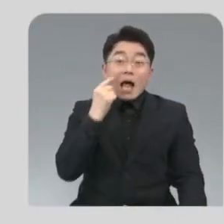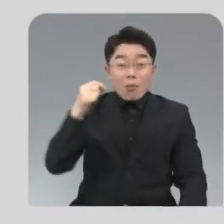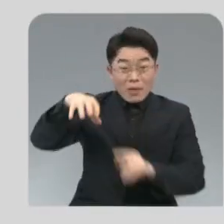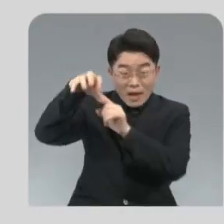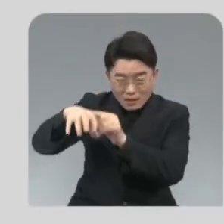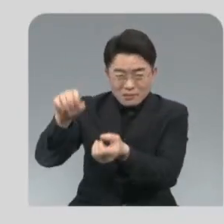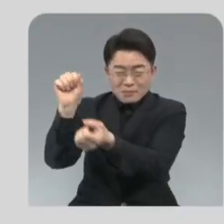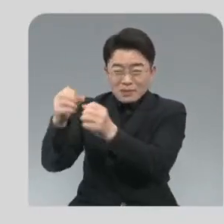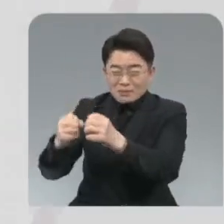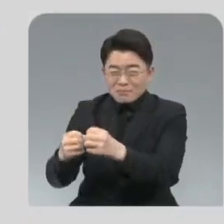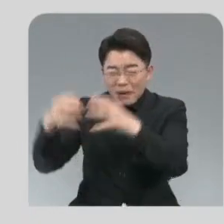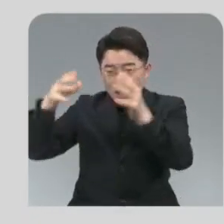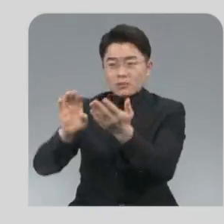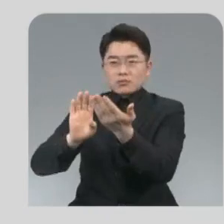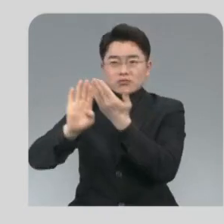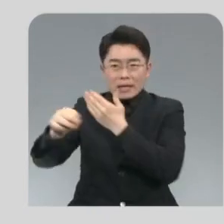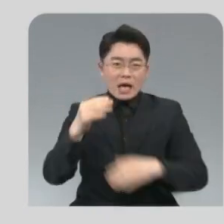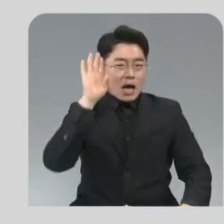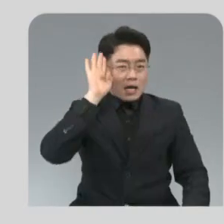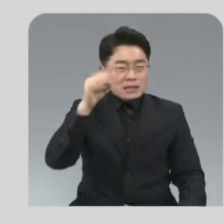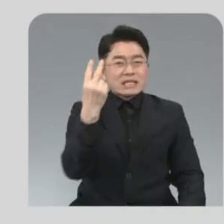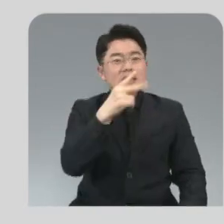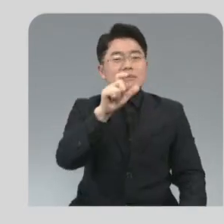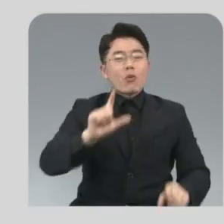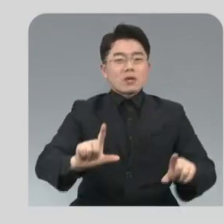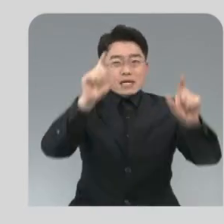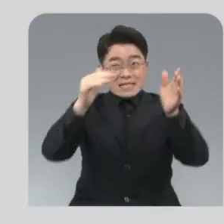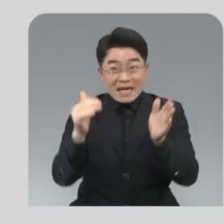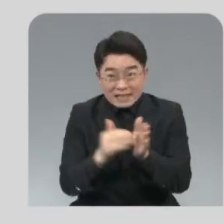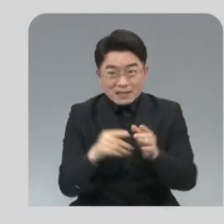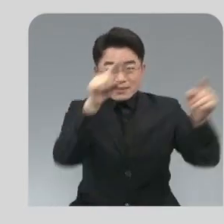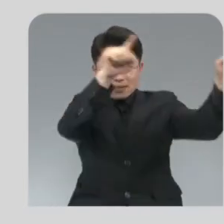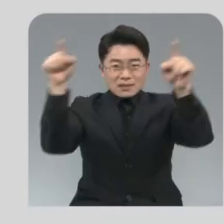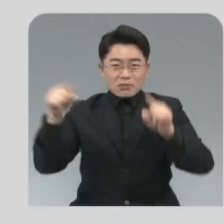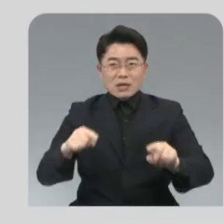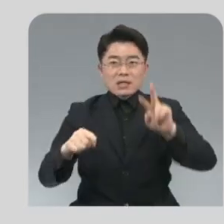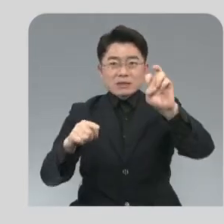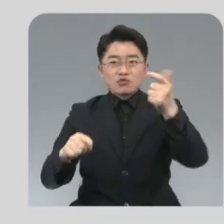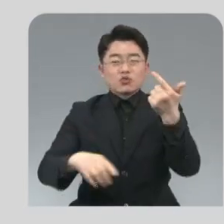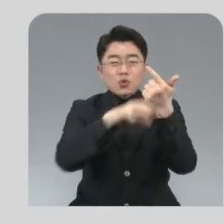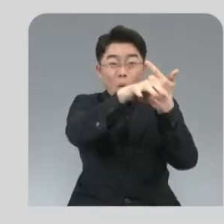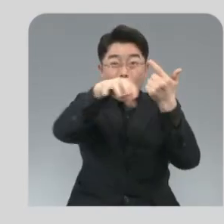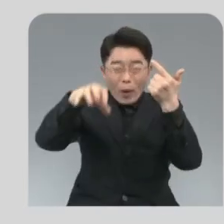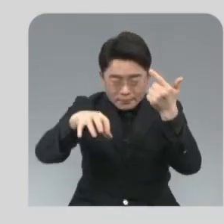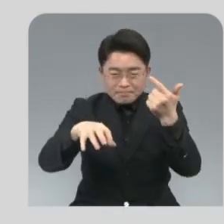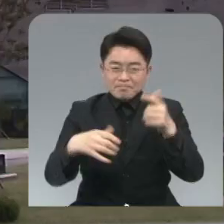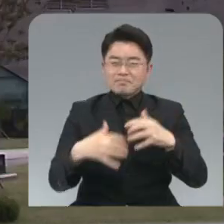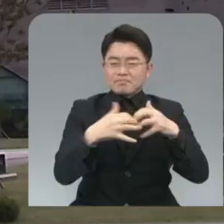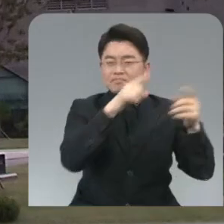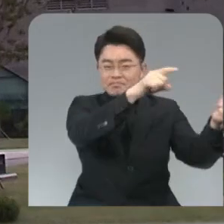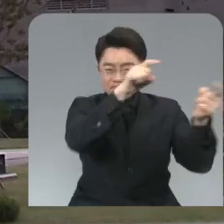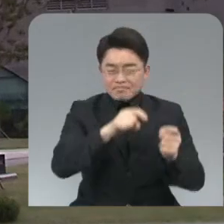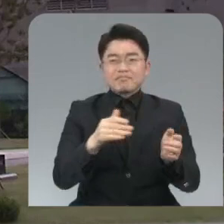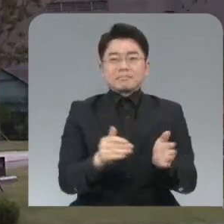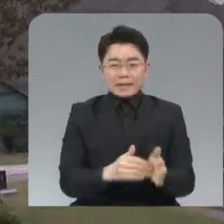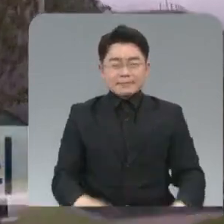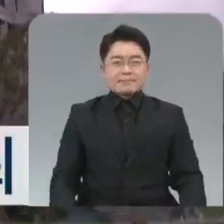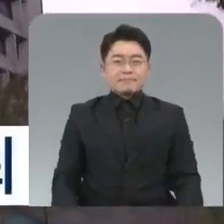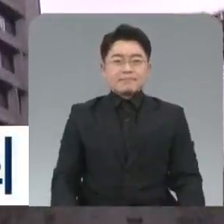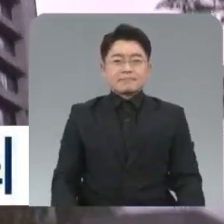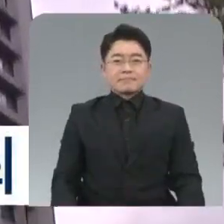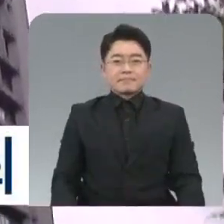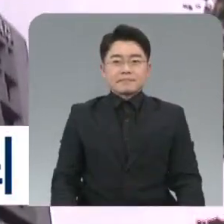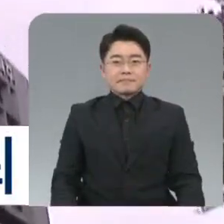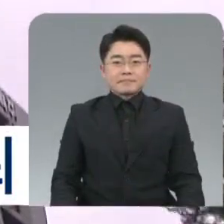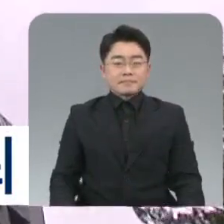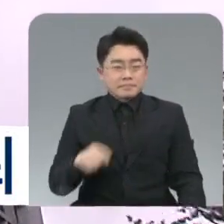이후 2015년까지 291억 원을 들여 전국 모든 원전에 이 장치를 설치했습니다. 이후 한수원은